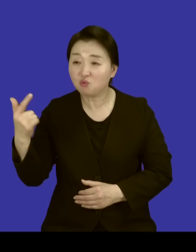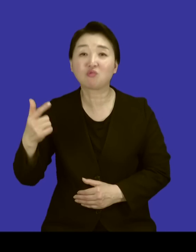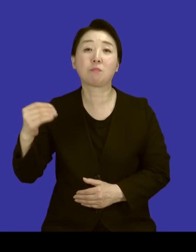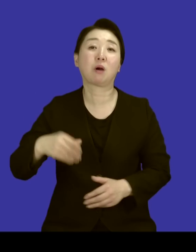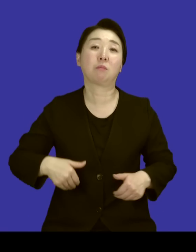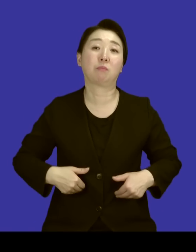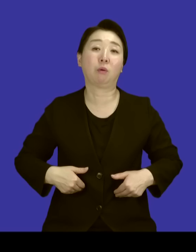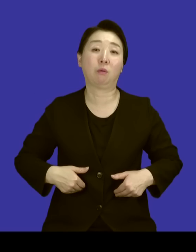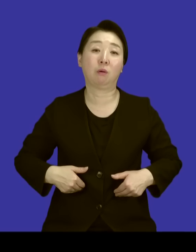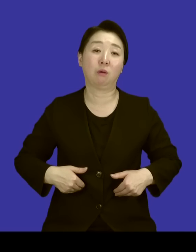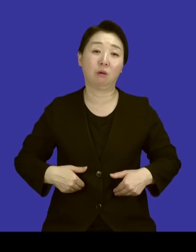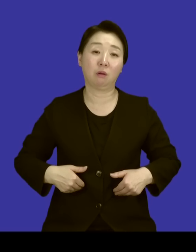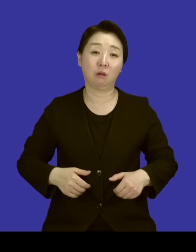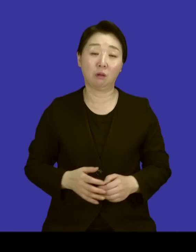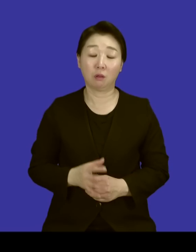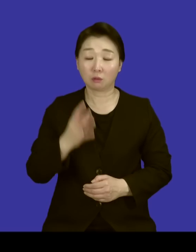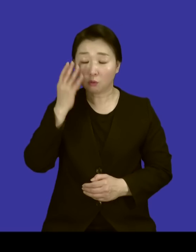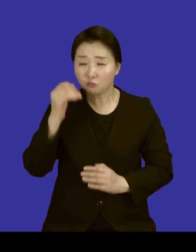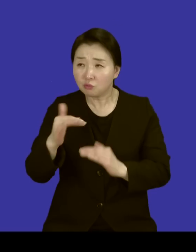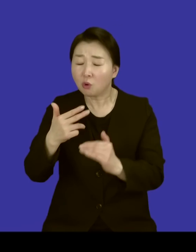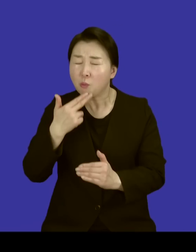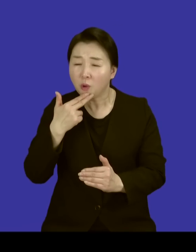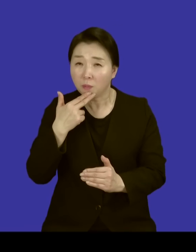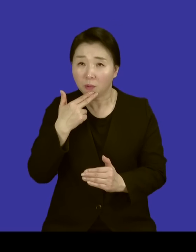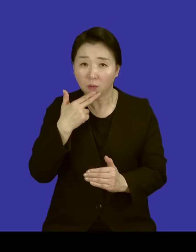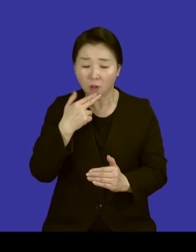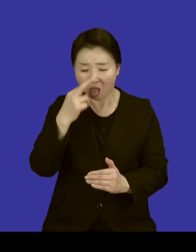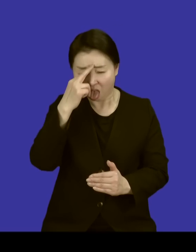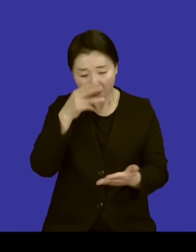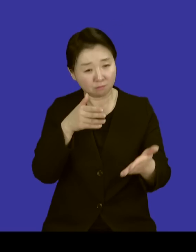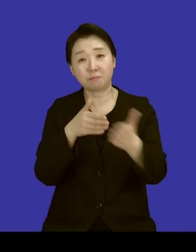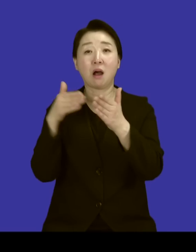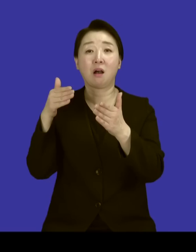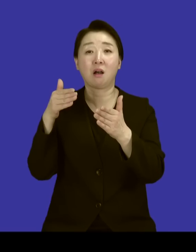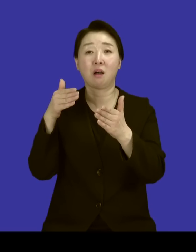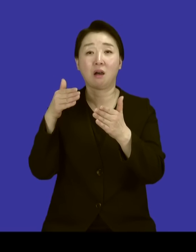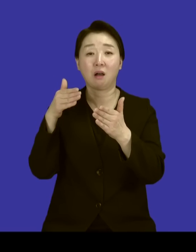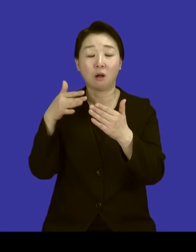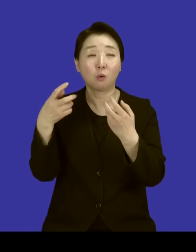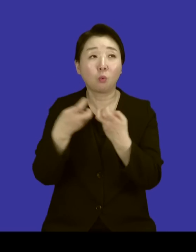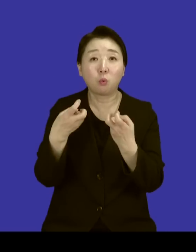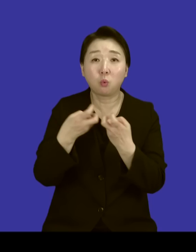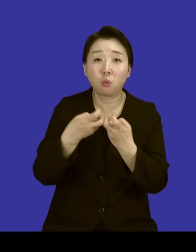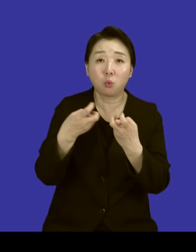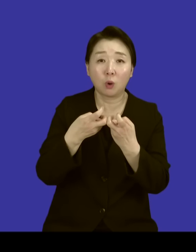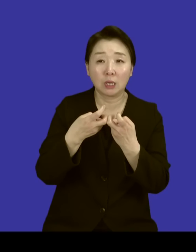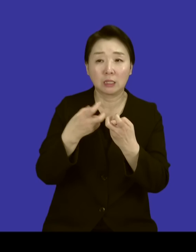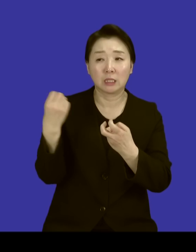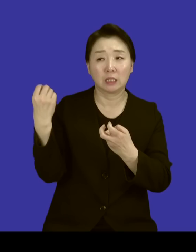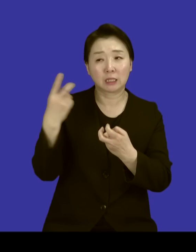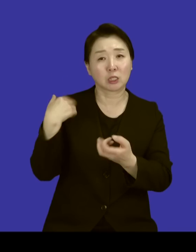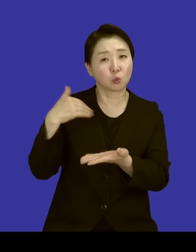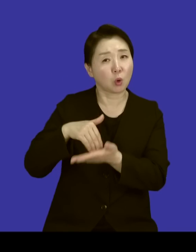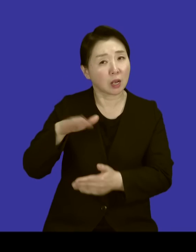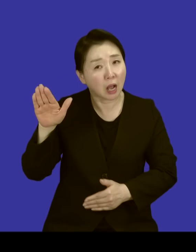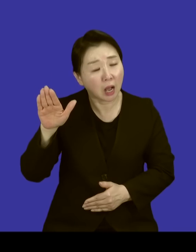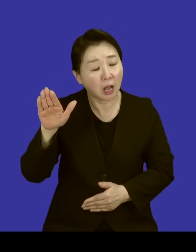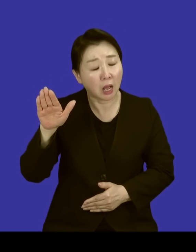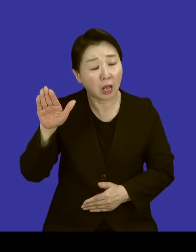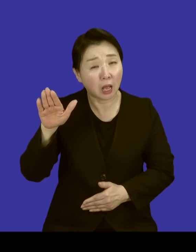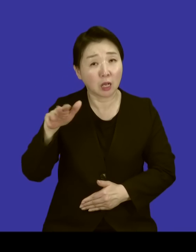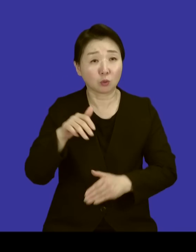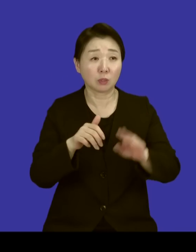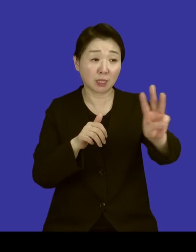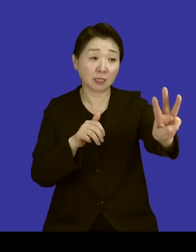네. 순조롭지 않고 난관에 부딪혔잖아요. 네. 어떻게 해야 되나? 다시 돌아가야 되나? 세 분이